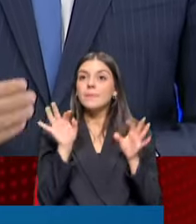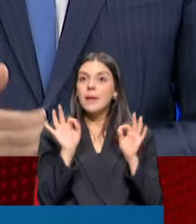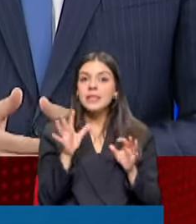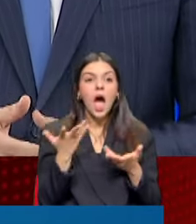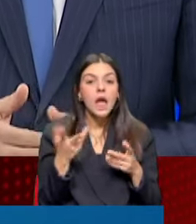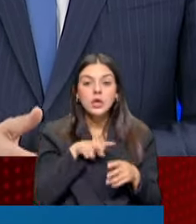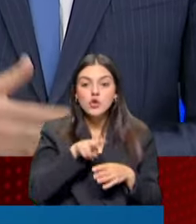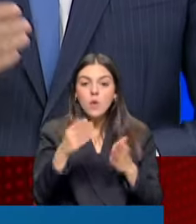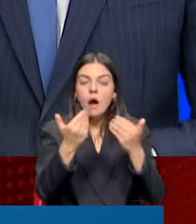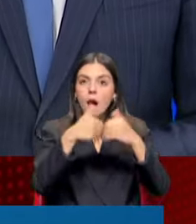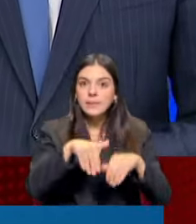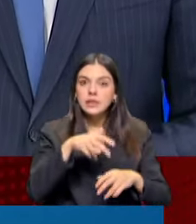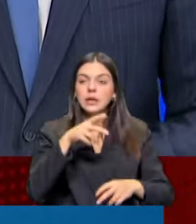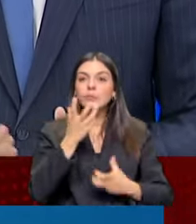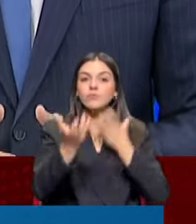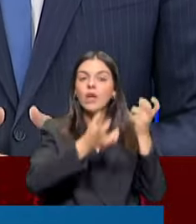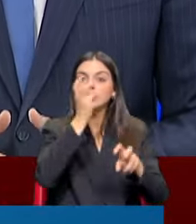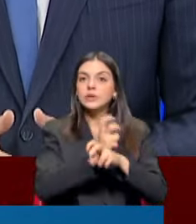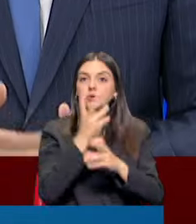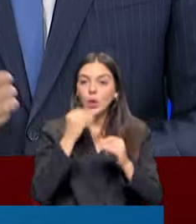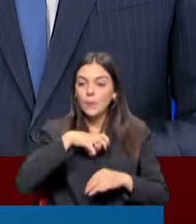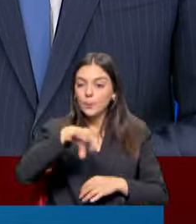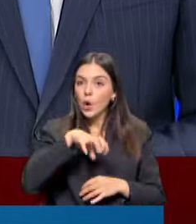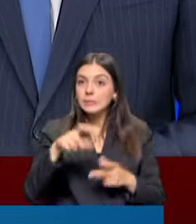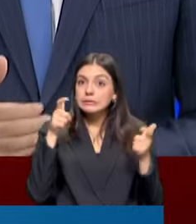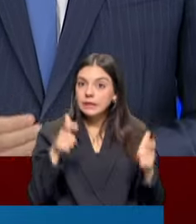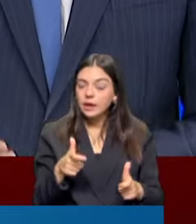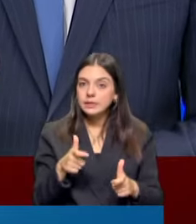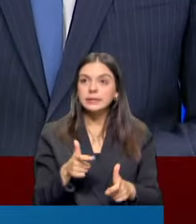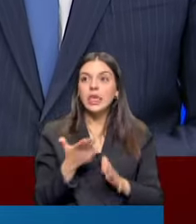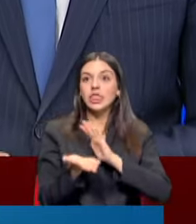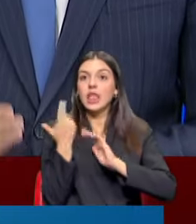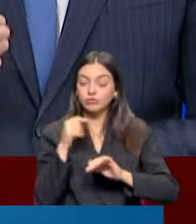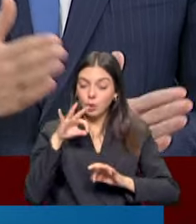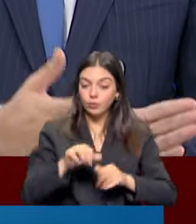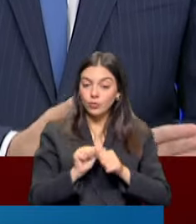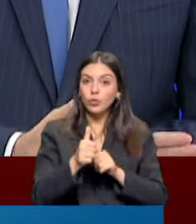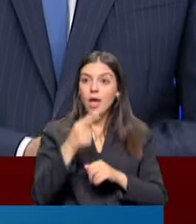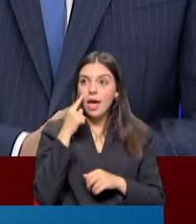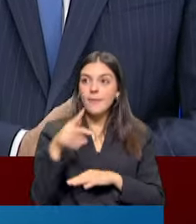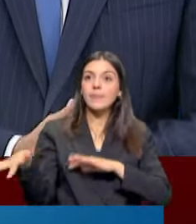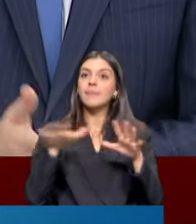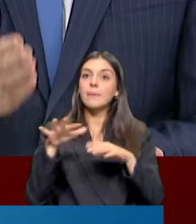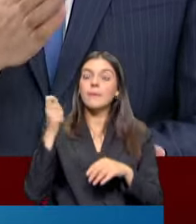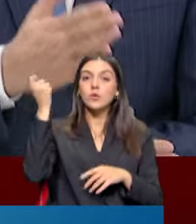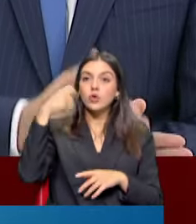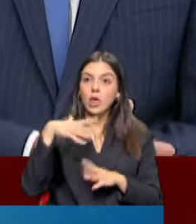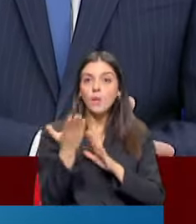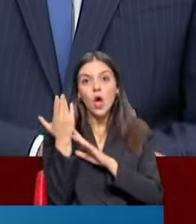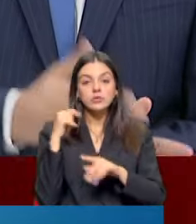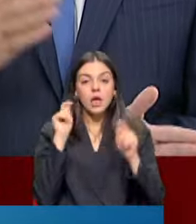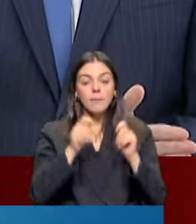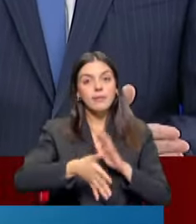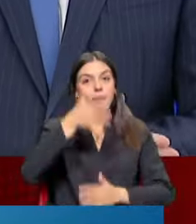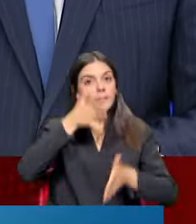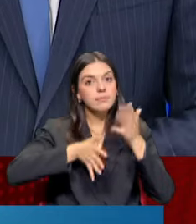yollar kapanır, yangın riski olan bölgelerimiz neresi, geçmişten bugüne deprem yönetmeliği öncesinde yapılan